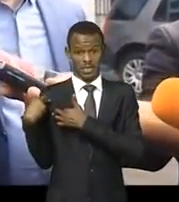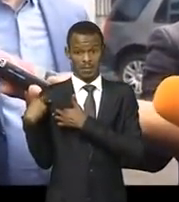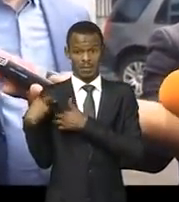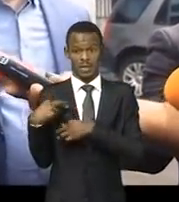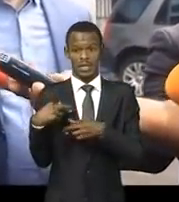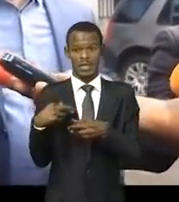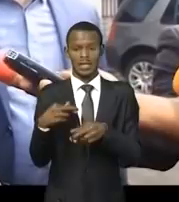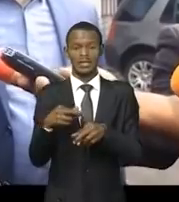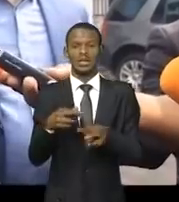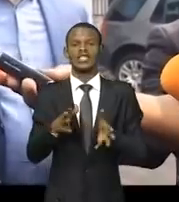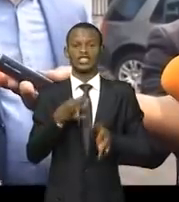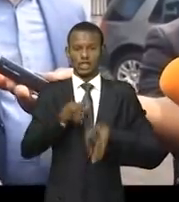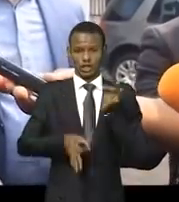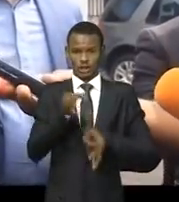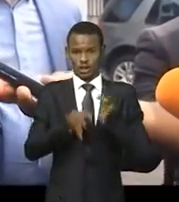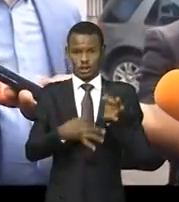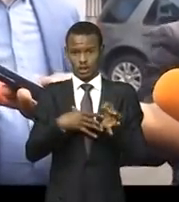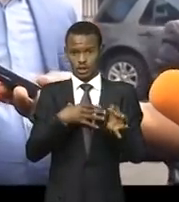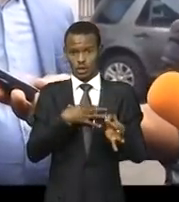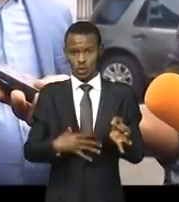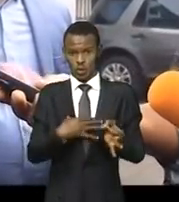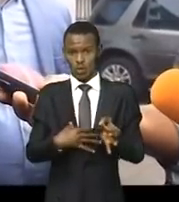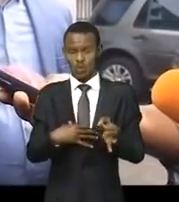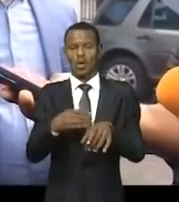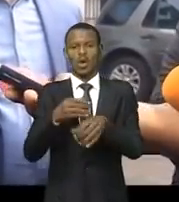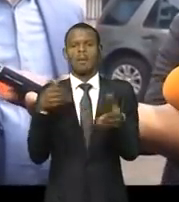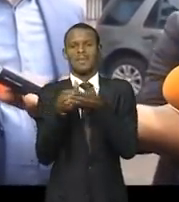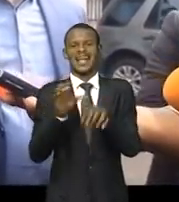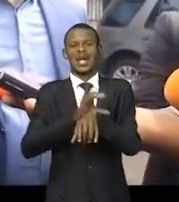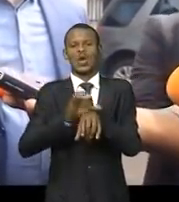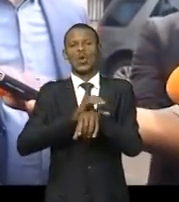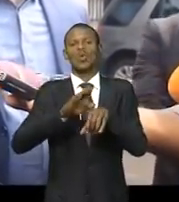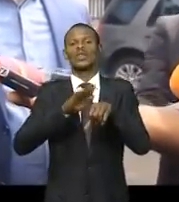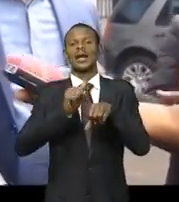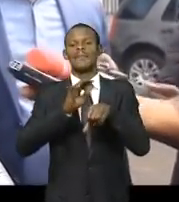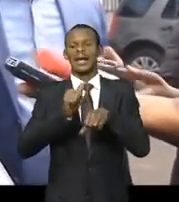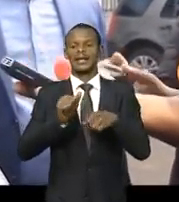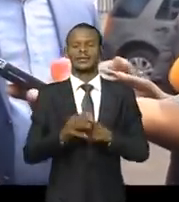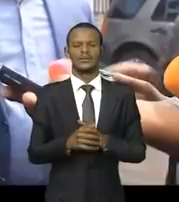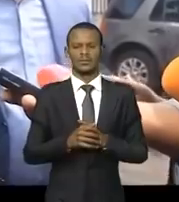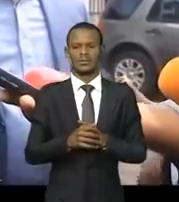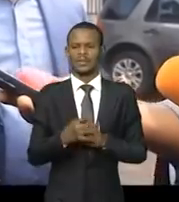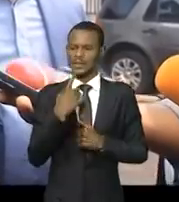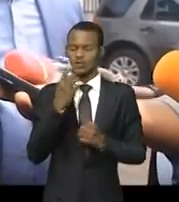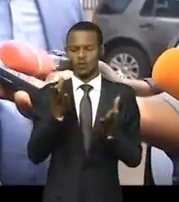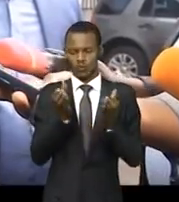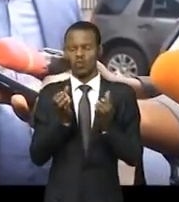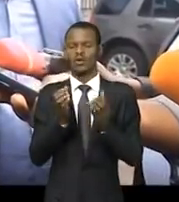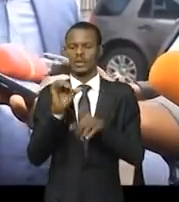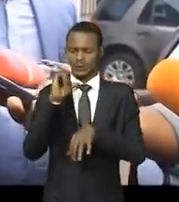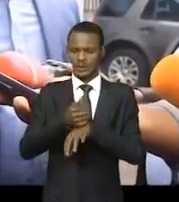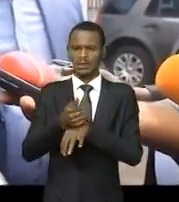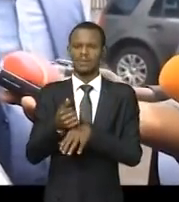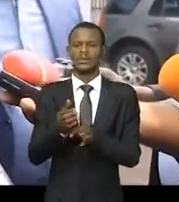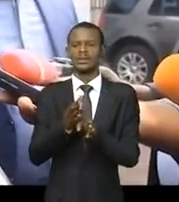établir les responsabilités par voie légale, ça rentre vraiment dans le cadre de l'état de droit prôné par le